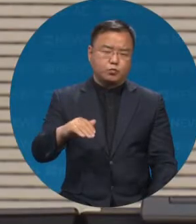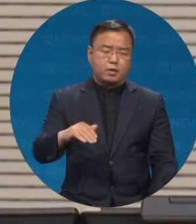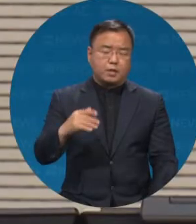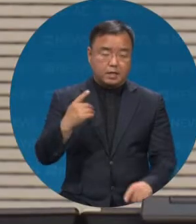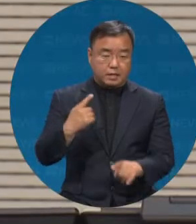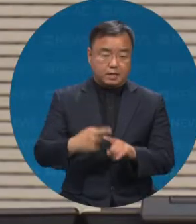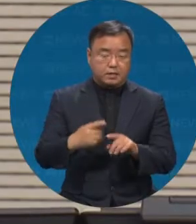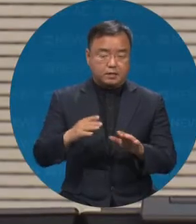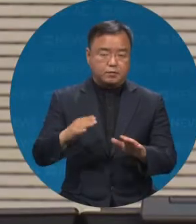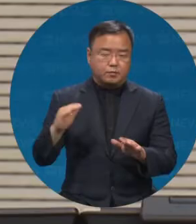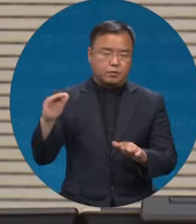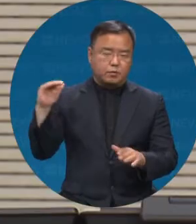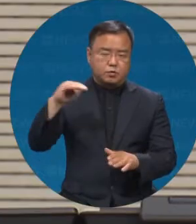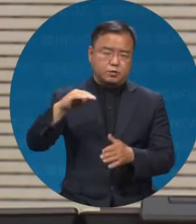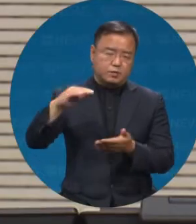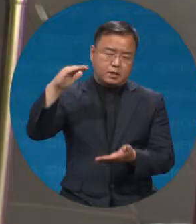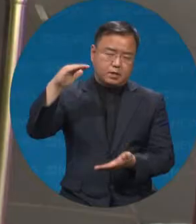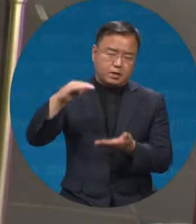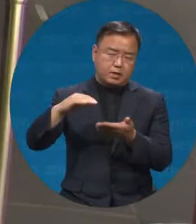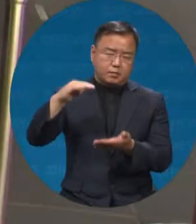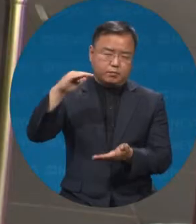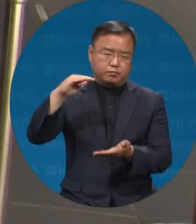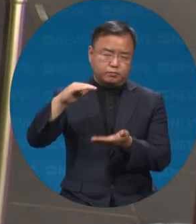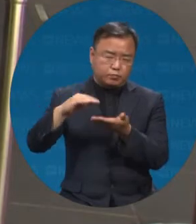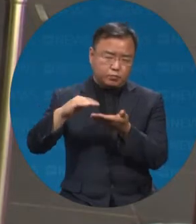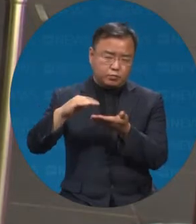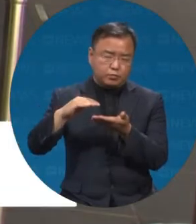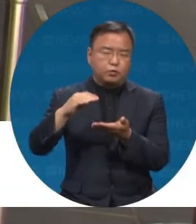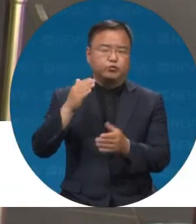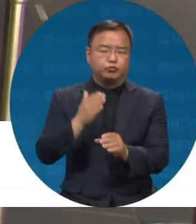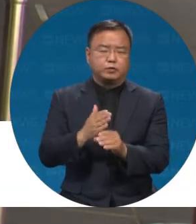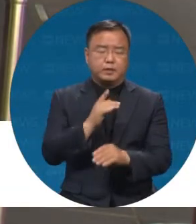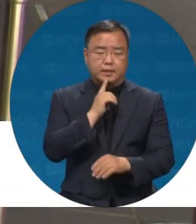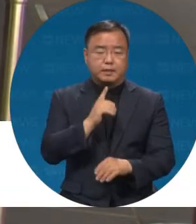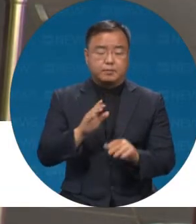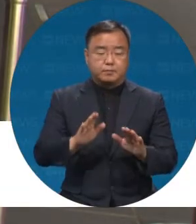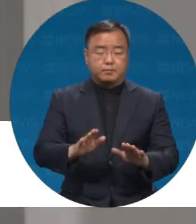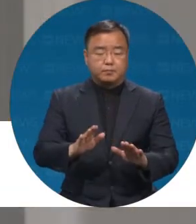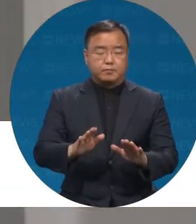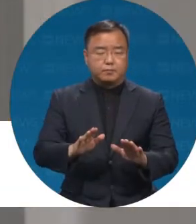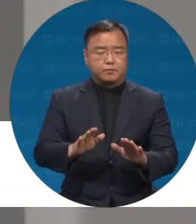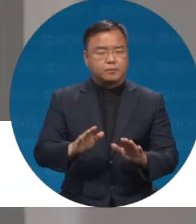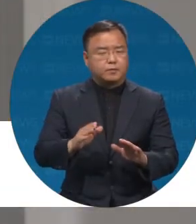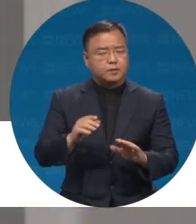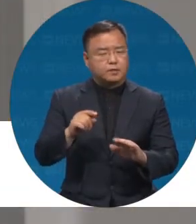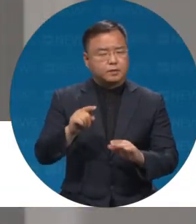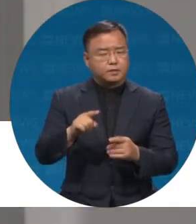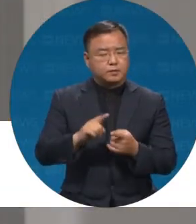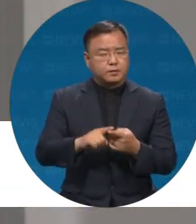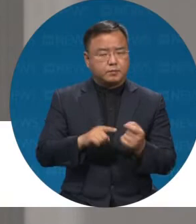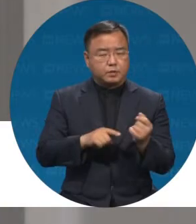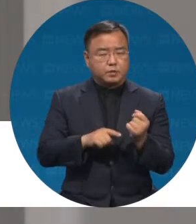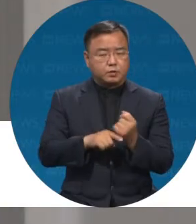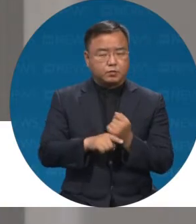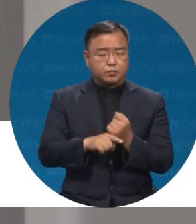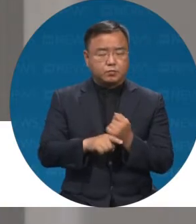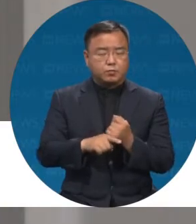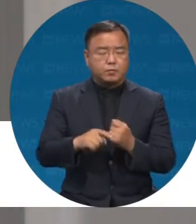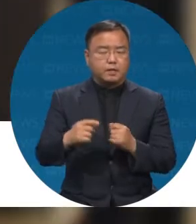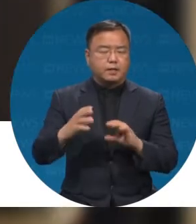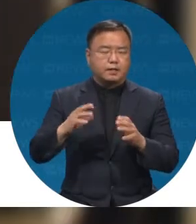분화 하고 있다고 밝혔습니다 이에 따라 다음달 부터 검사 횟수는 현행 3회에서 2회로 축소하고